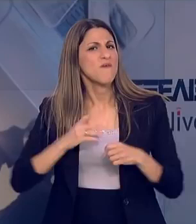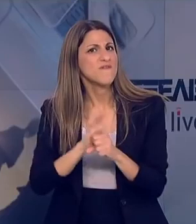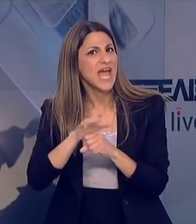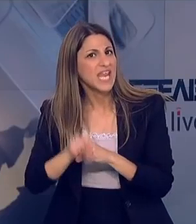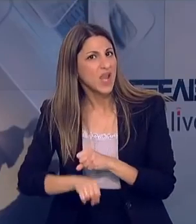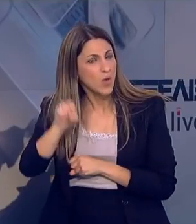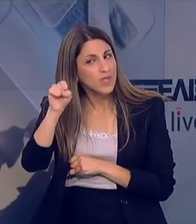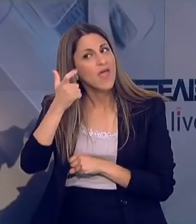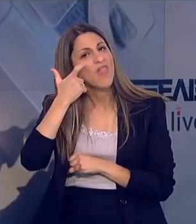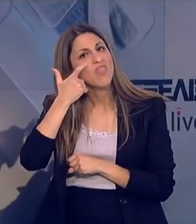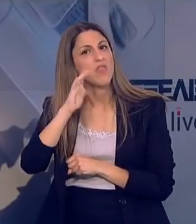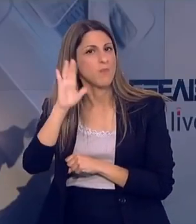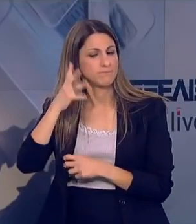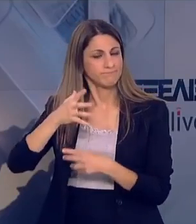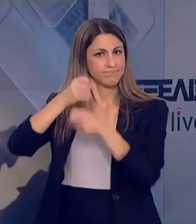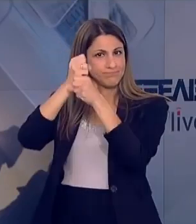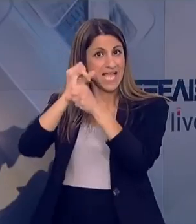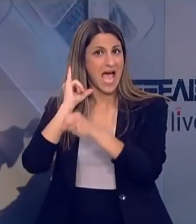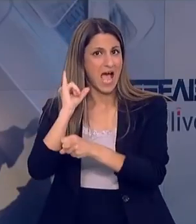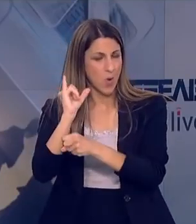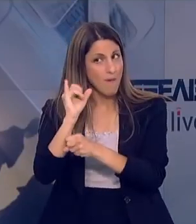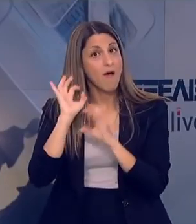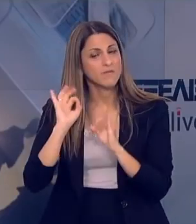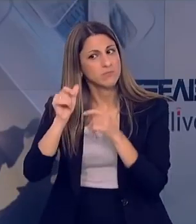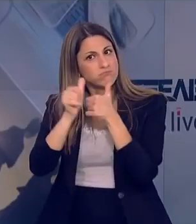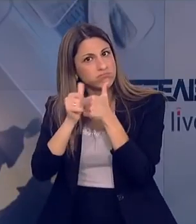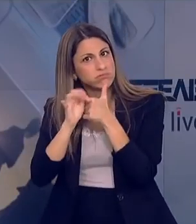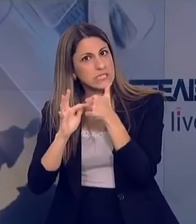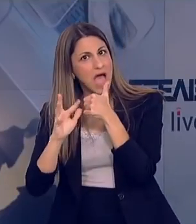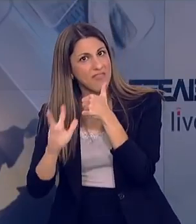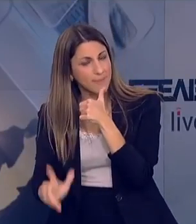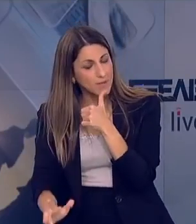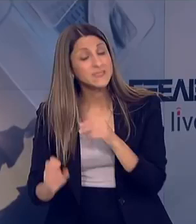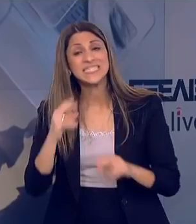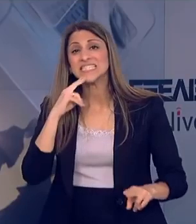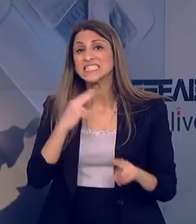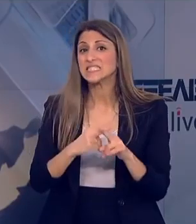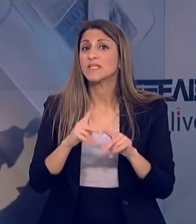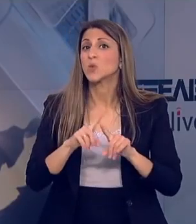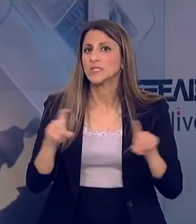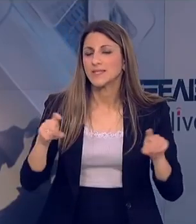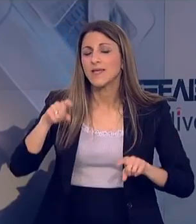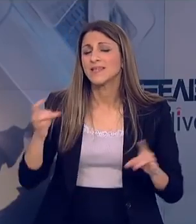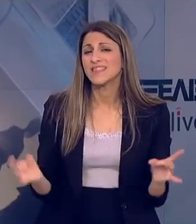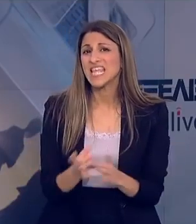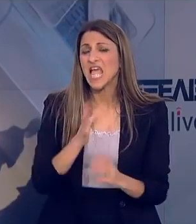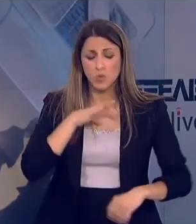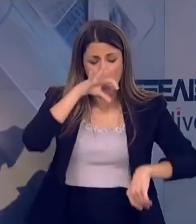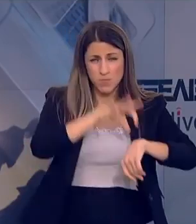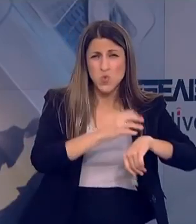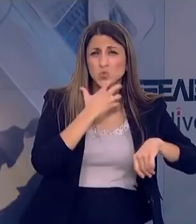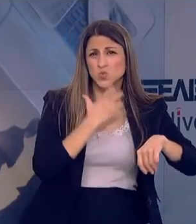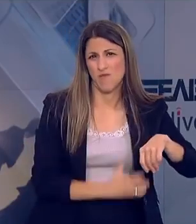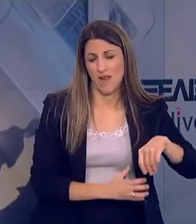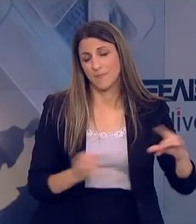αυτά είναι κάτι το οποίο θα το δούμε στο άμεσο μέλλον με προοπτική παρακολούθηση. Έχει μεγάλη σημασία για τους σοβαρά αρρώστους παρά για αυτούς που ήταν ελαφρά άρρωστοι